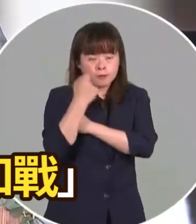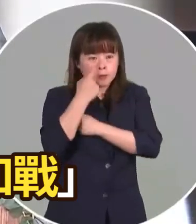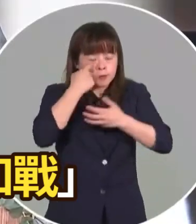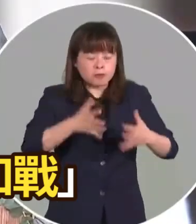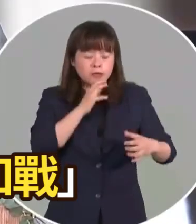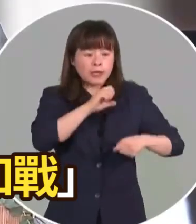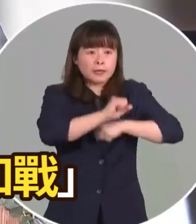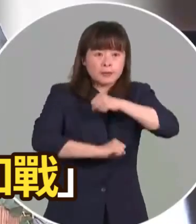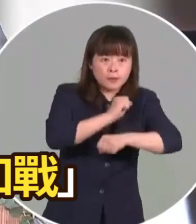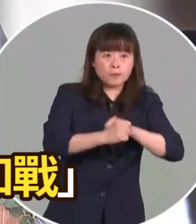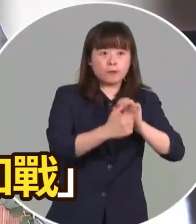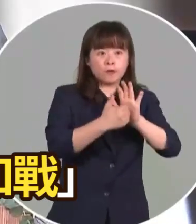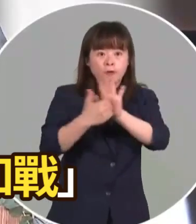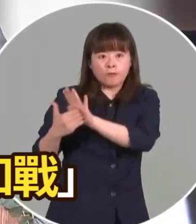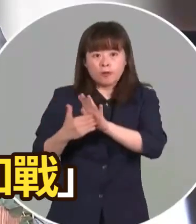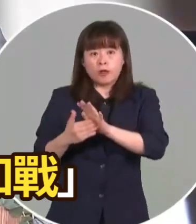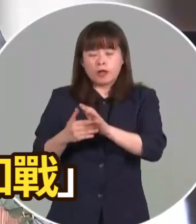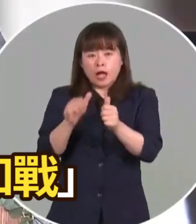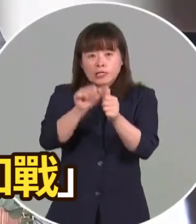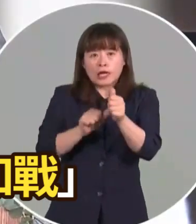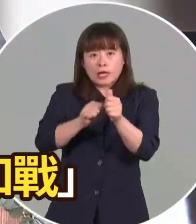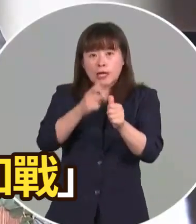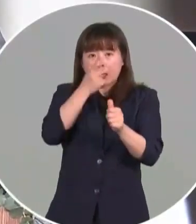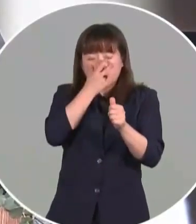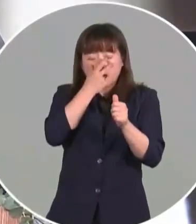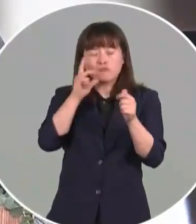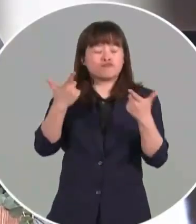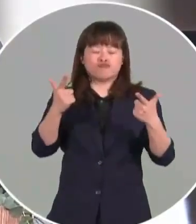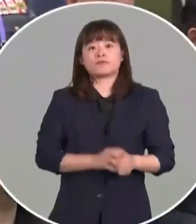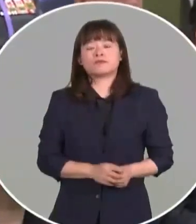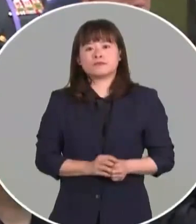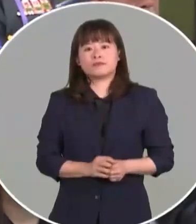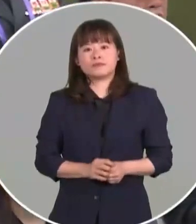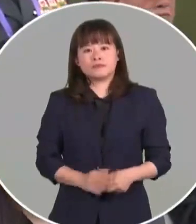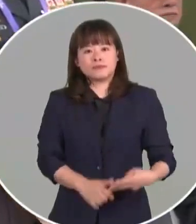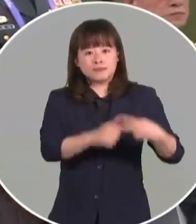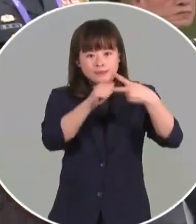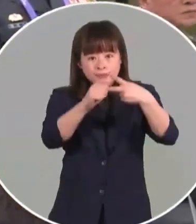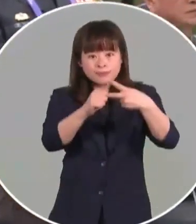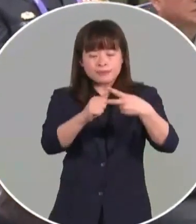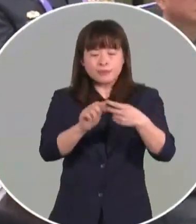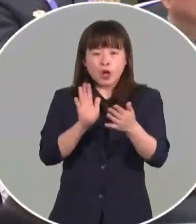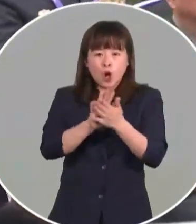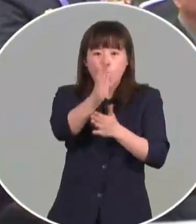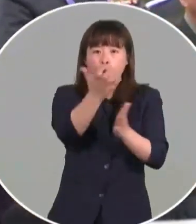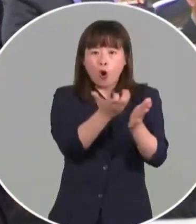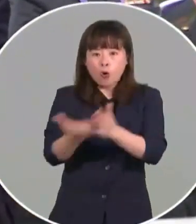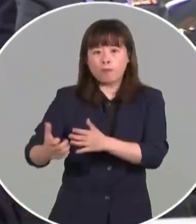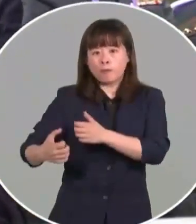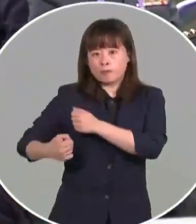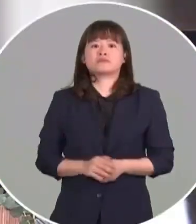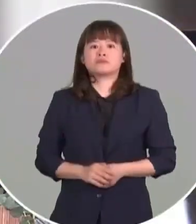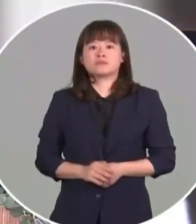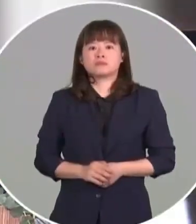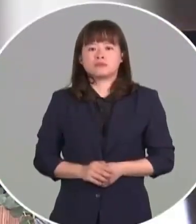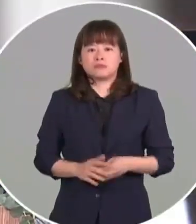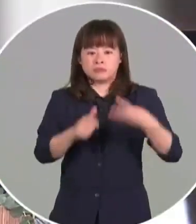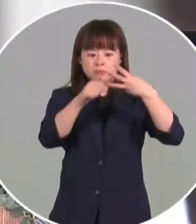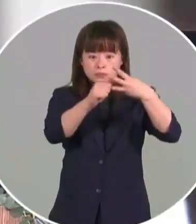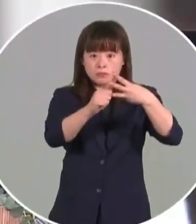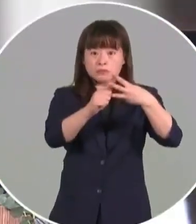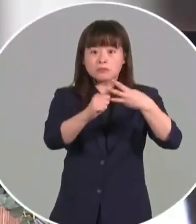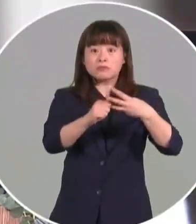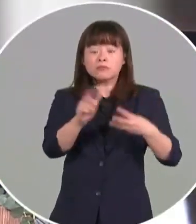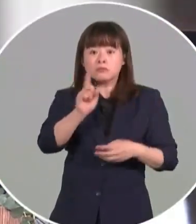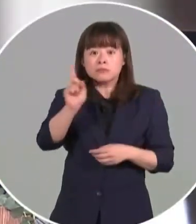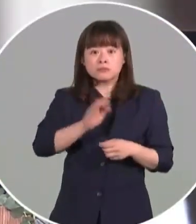动反制非传统的不对称战力。第二是后备动员制度的实质改革。第三是